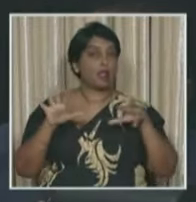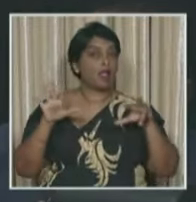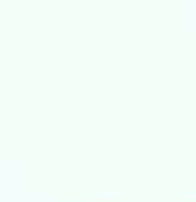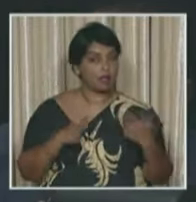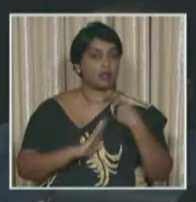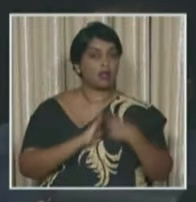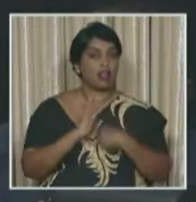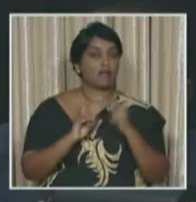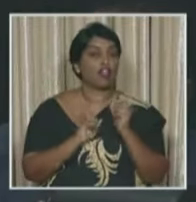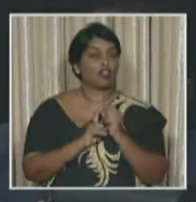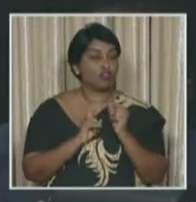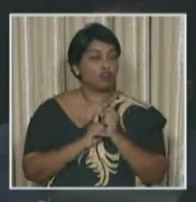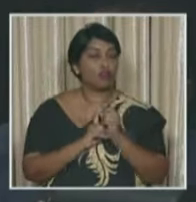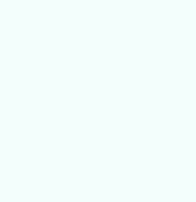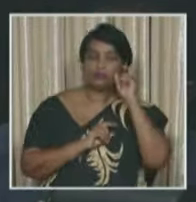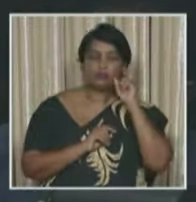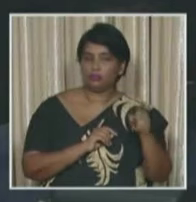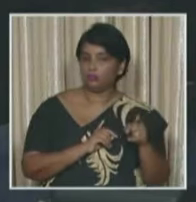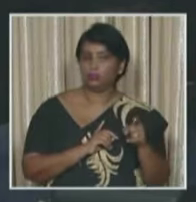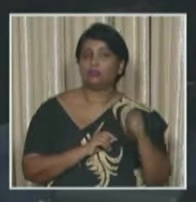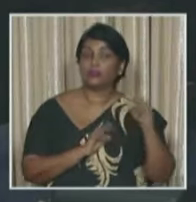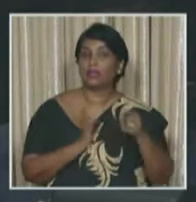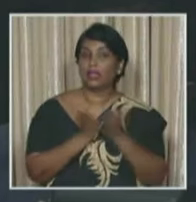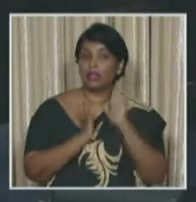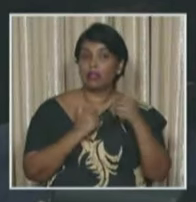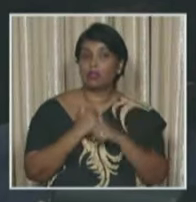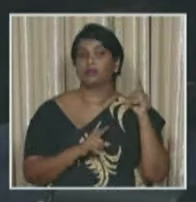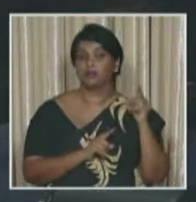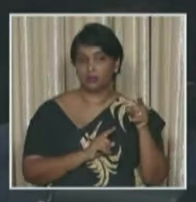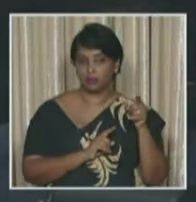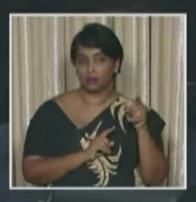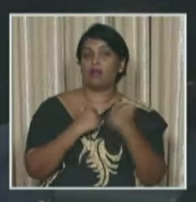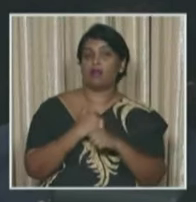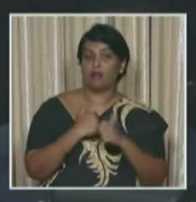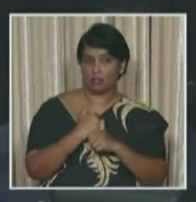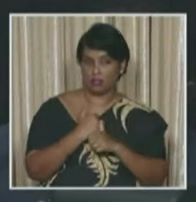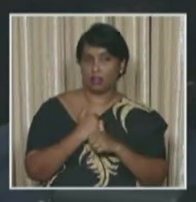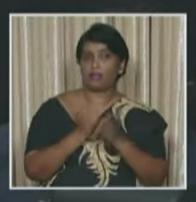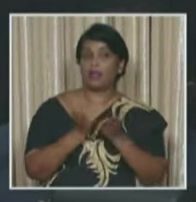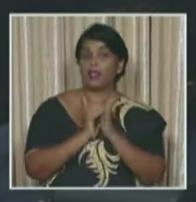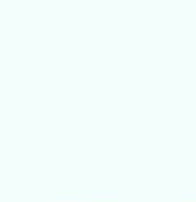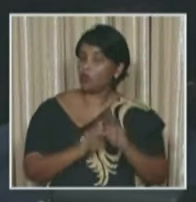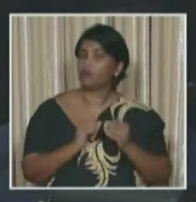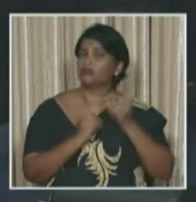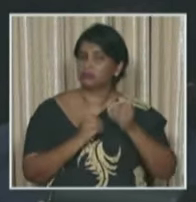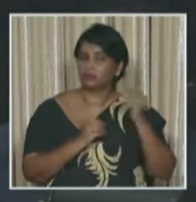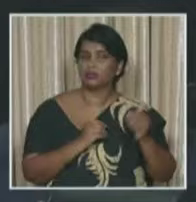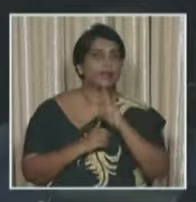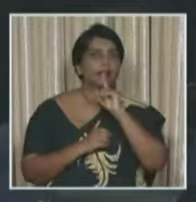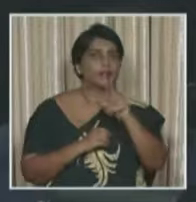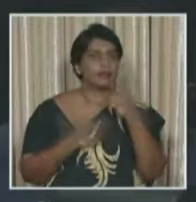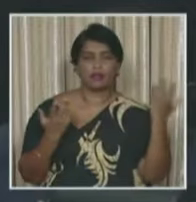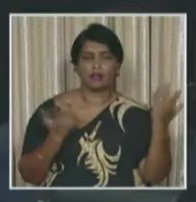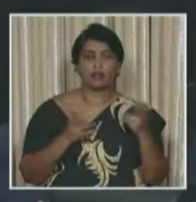අපේ රටේ දුප්පත්ම පුද්ගලයාට වැඩිය දුප්පත්. දැන් ඉන්දියාව හදනවා ලෝකයේ ලොකුම පිළිරුව හදනවා. ඉන්දියාවේ මෙහෙම ගිහිල්ලා කවුරුත් කියන්නේ